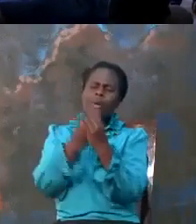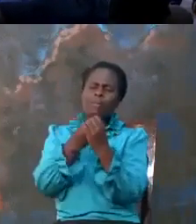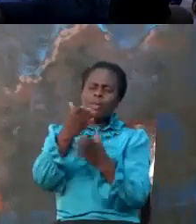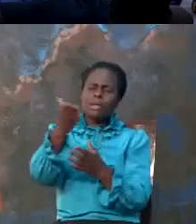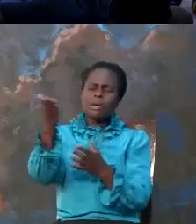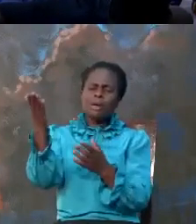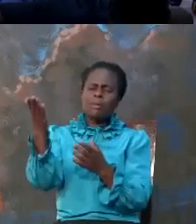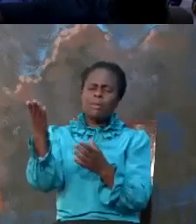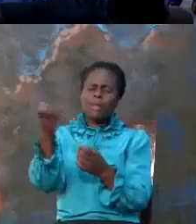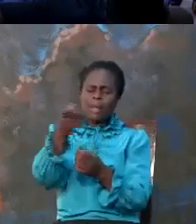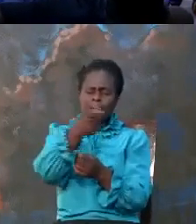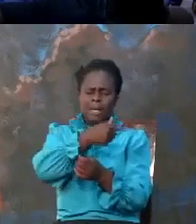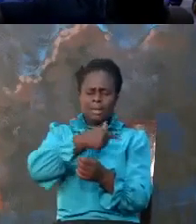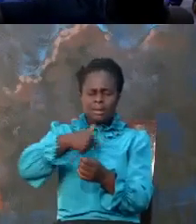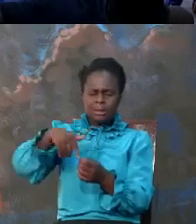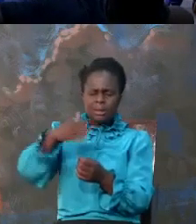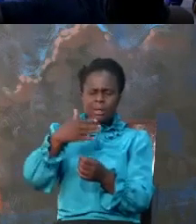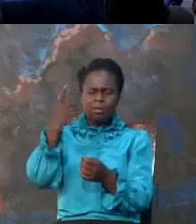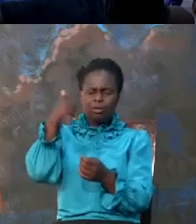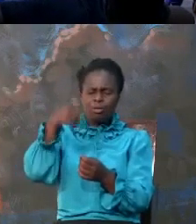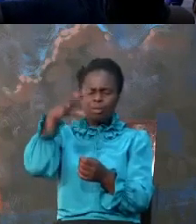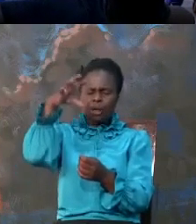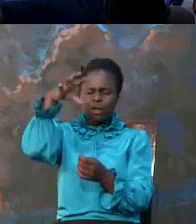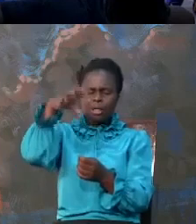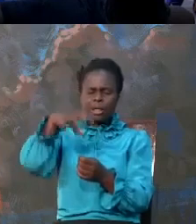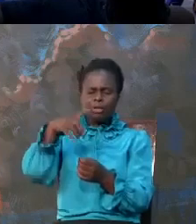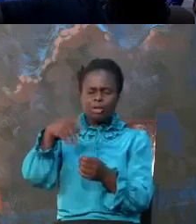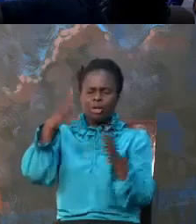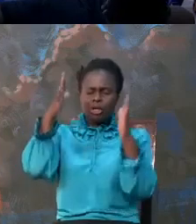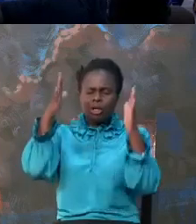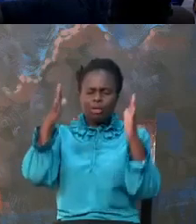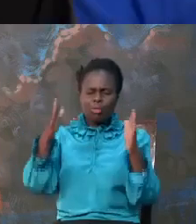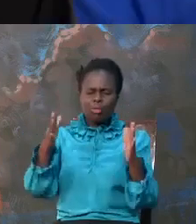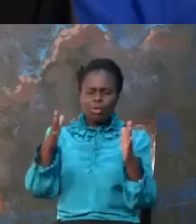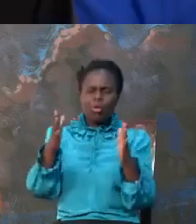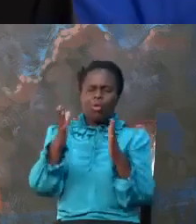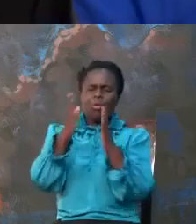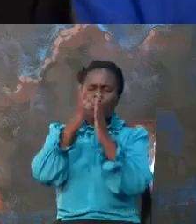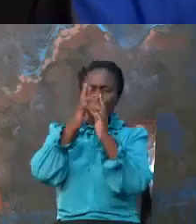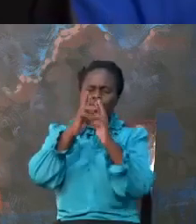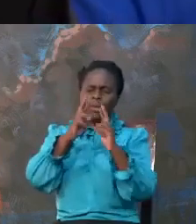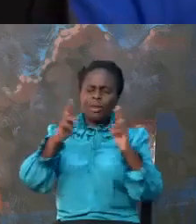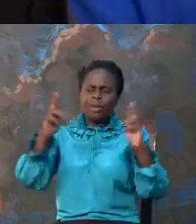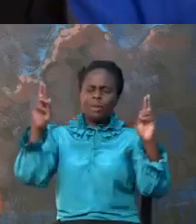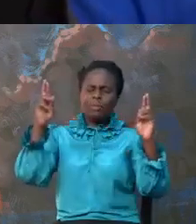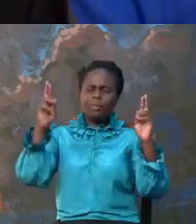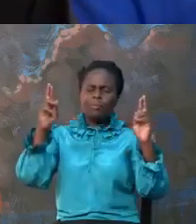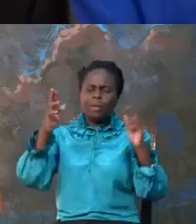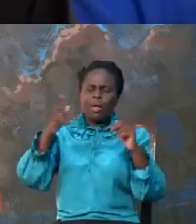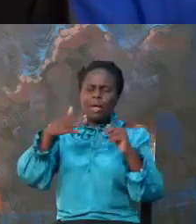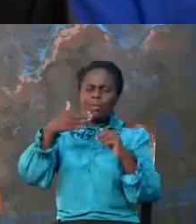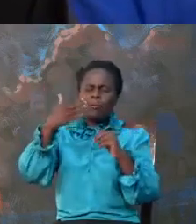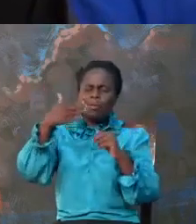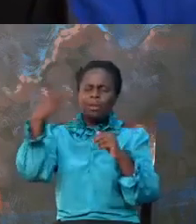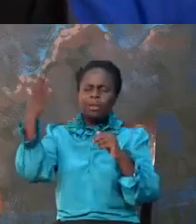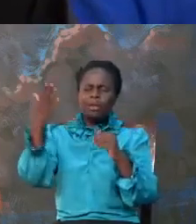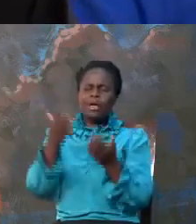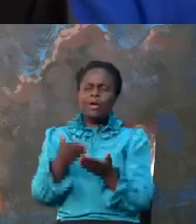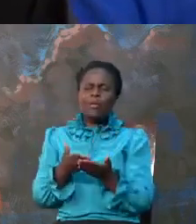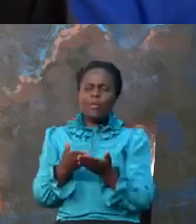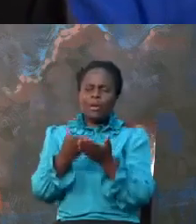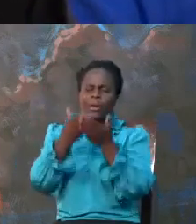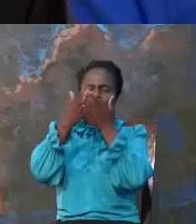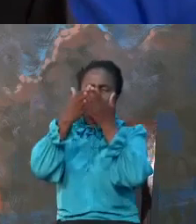Hata sisi ambao tuko katika kituo hiki kikuu, turehemu Mungu wetu. Amina. Kama ambavyo umeendelea kurehemu makundi makundi katika